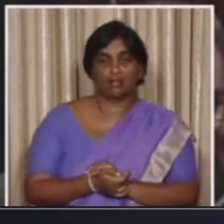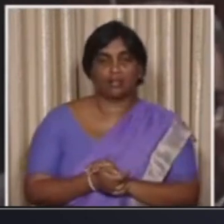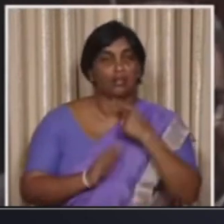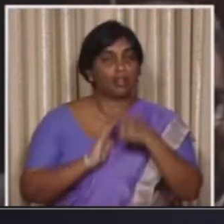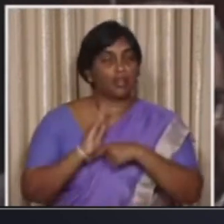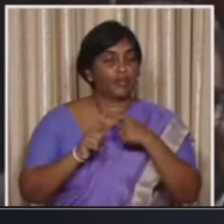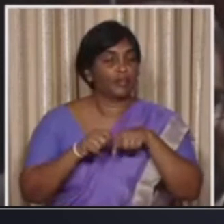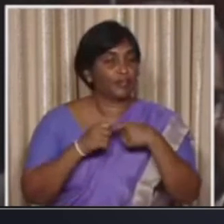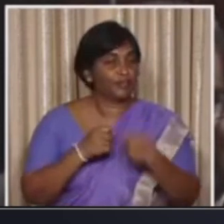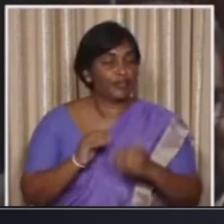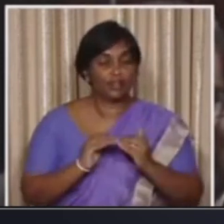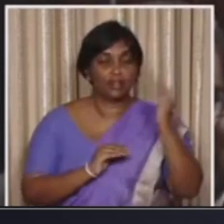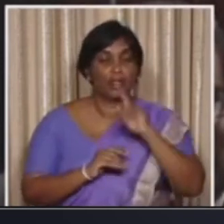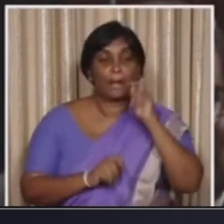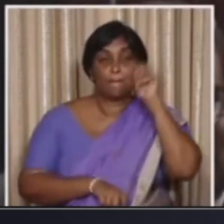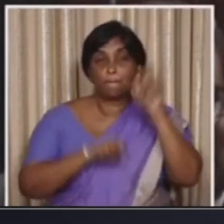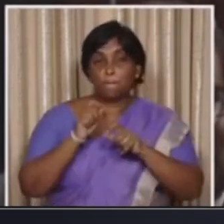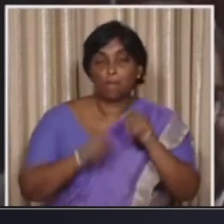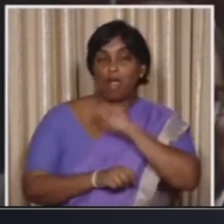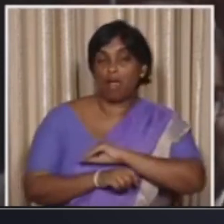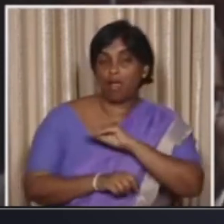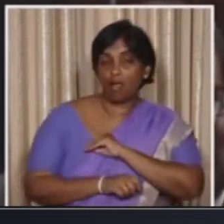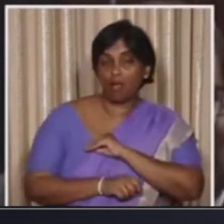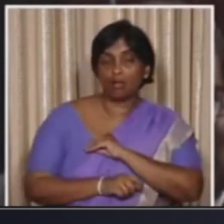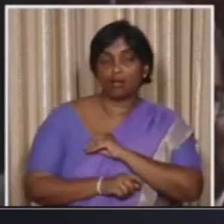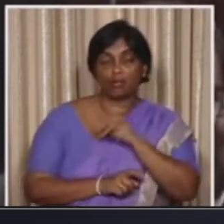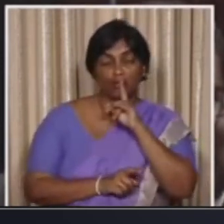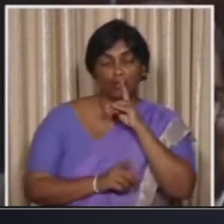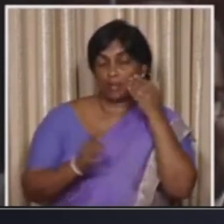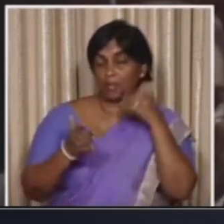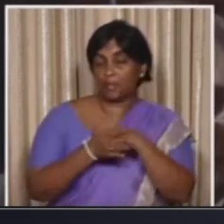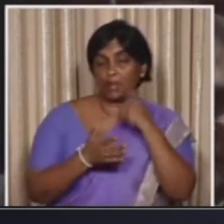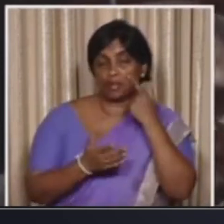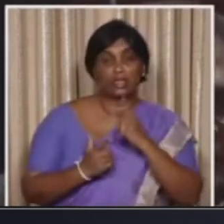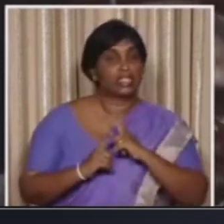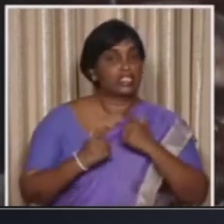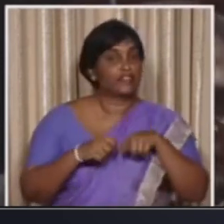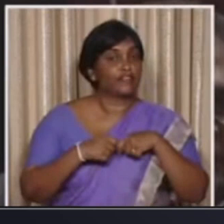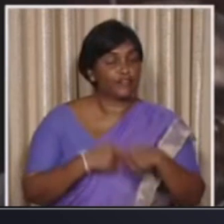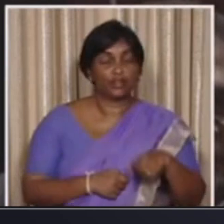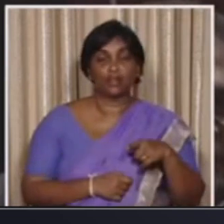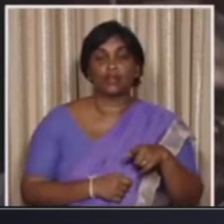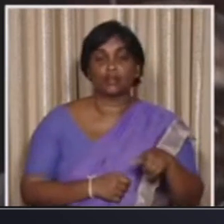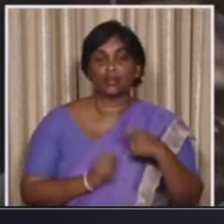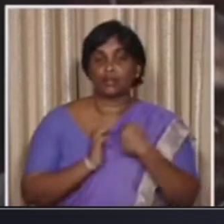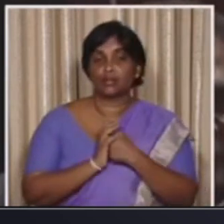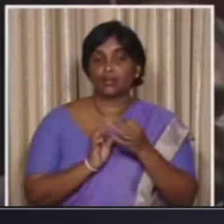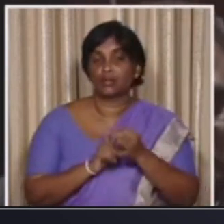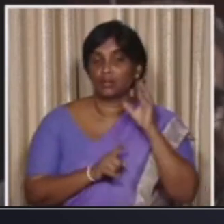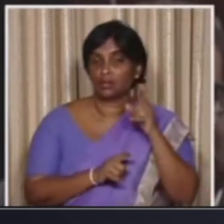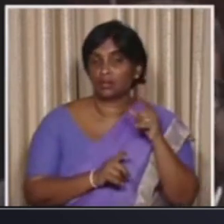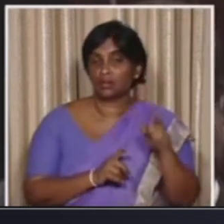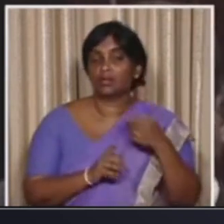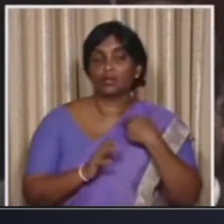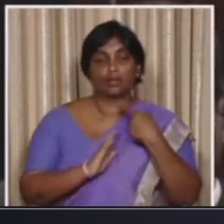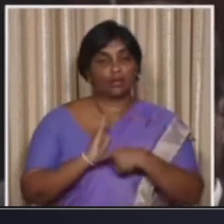rataka uddamane nevey minissunge aadayame peedane maninne jeevana viyadame maninne garu sabhapathumani